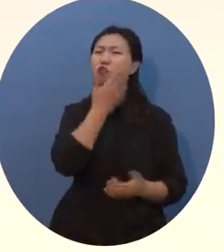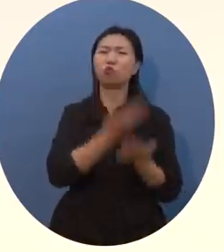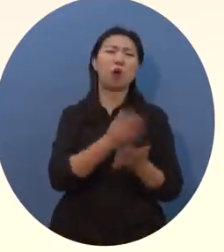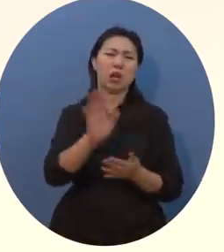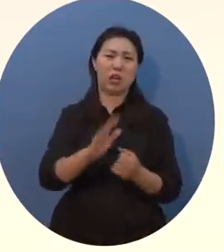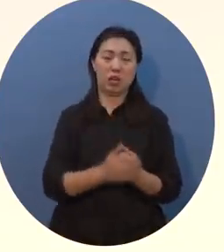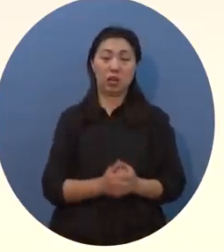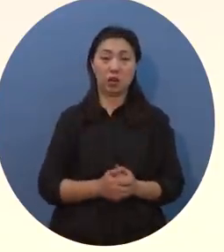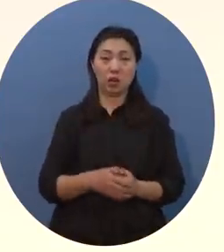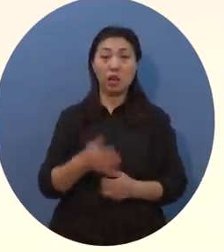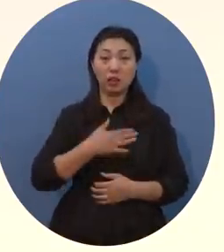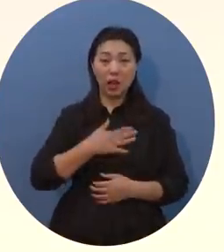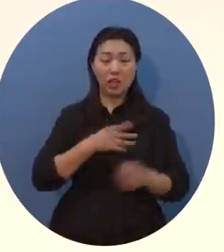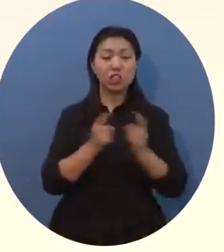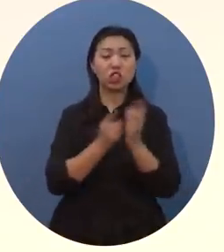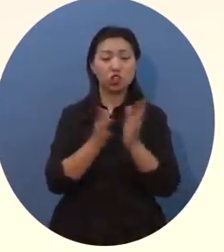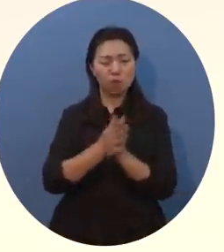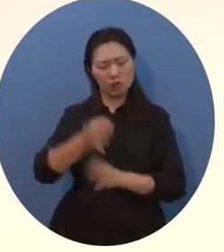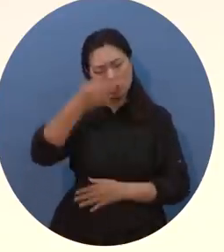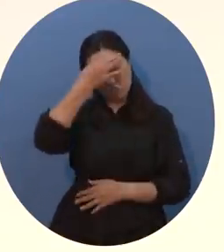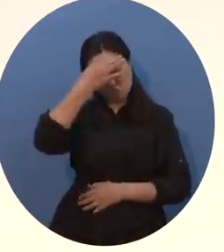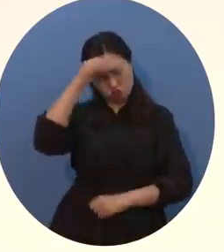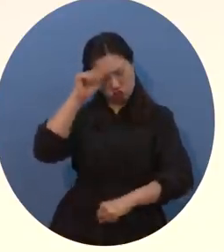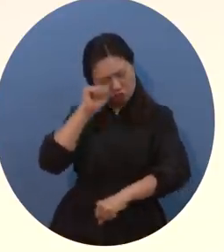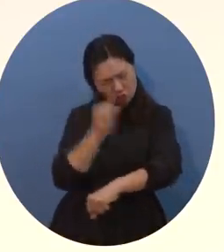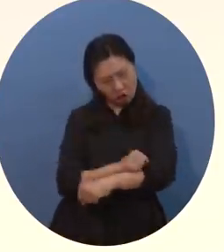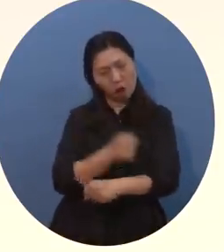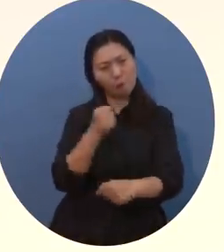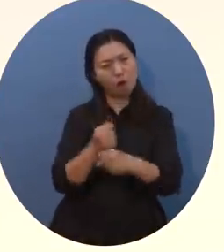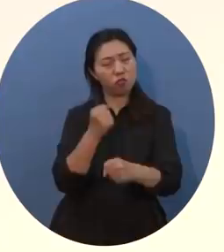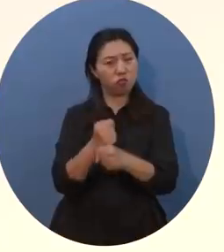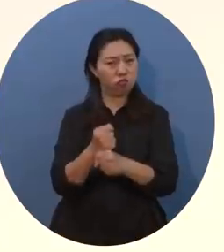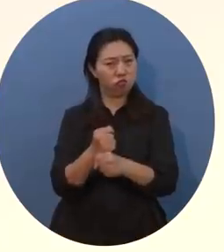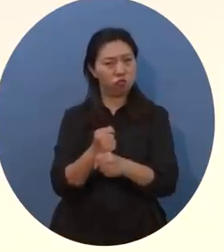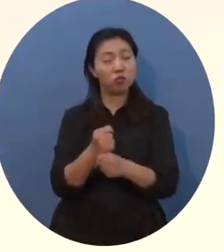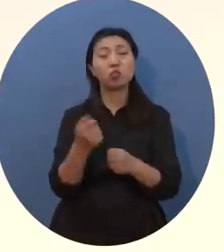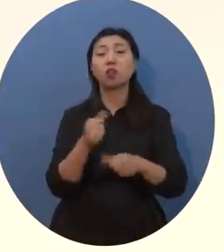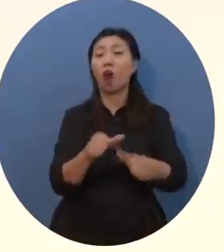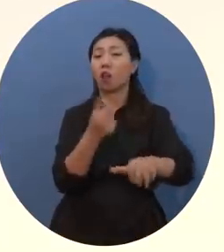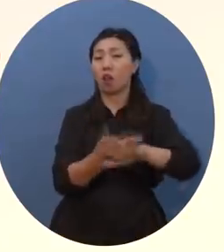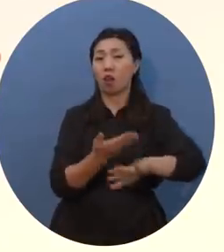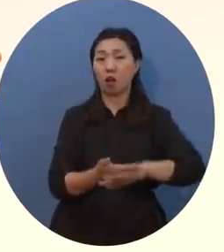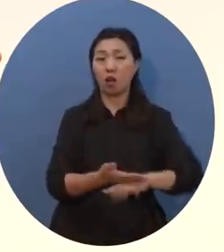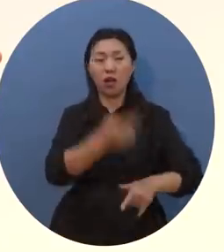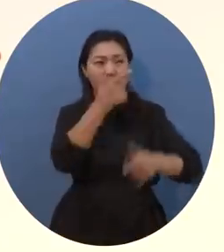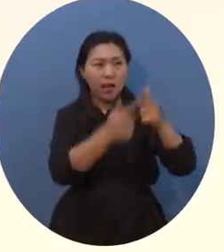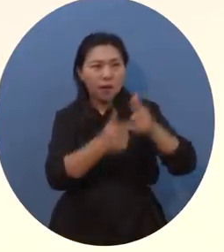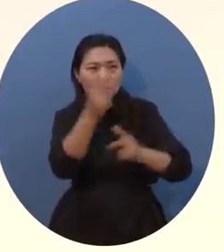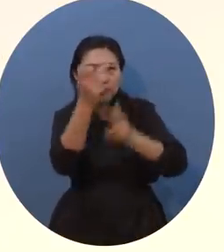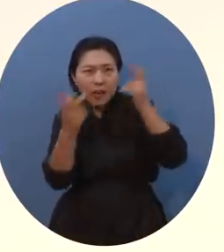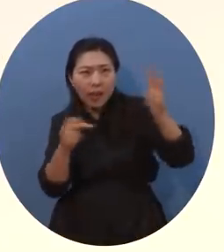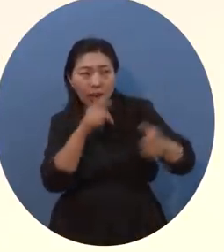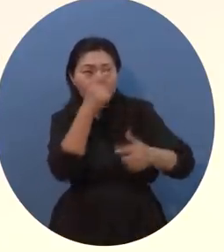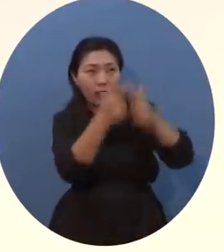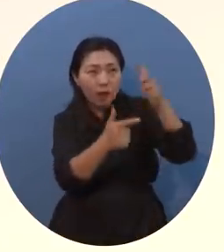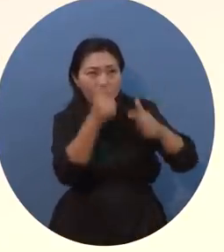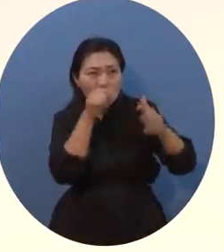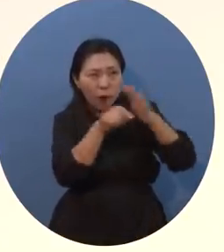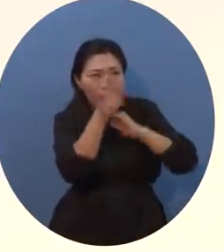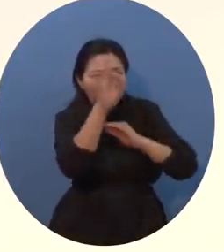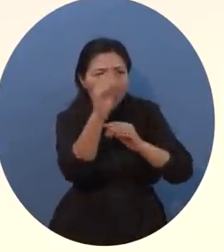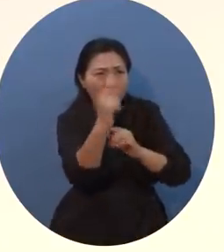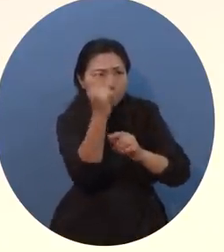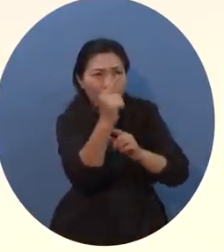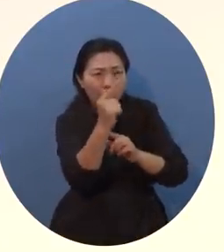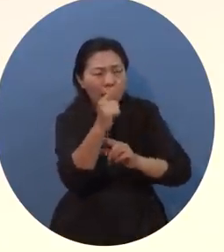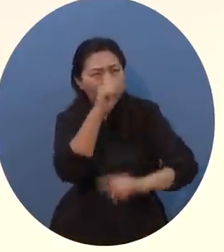중요 안 하다 이 말이야. 자기가 얼마나 잘 만들었냐. 그럼 산에 가서 나무를 구입할 때부터 아주 평이